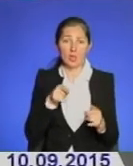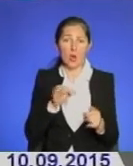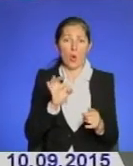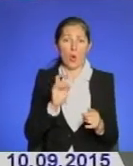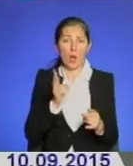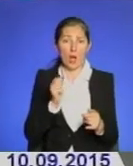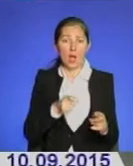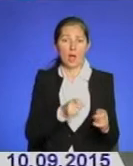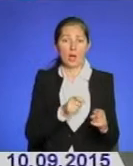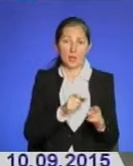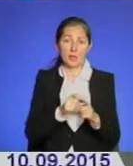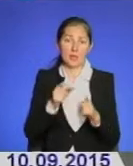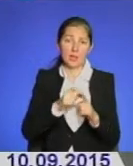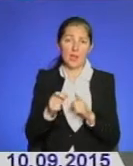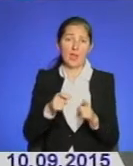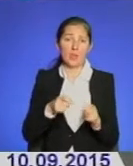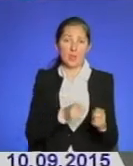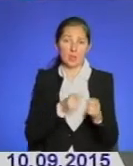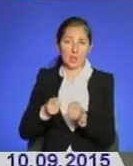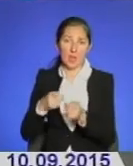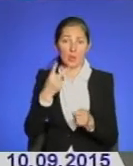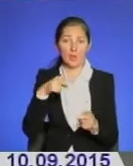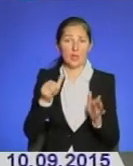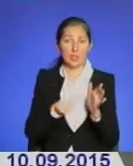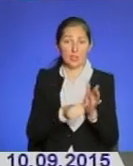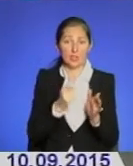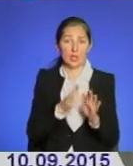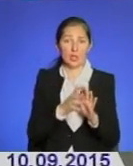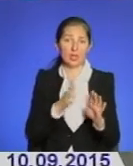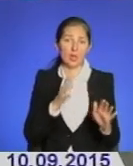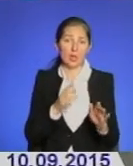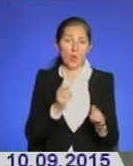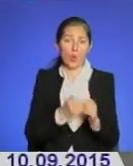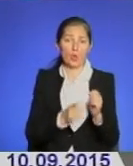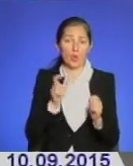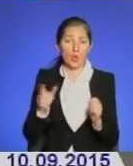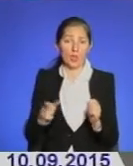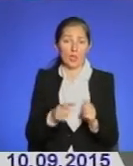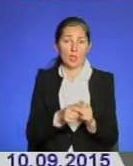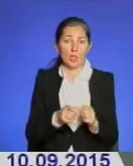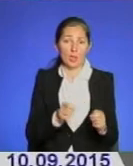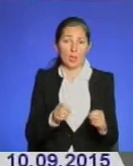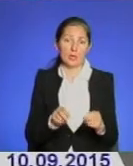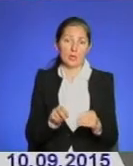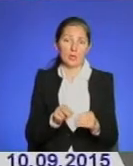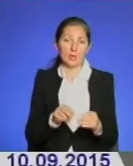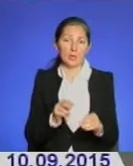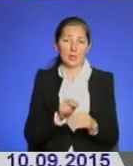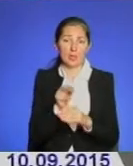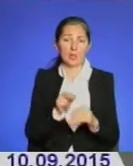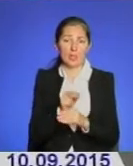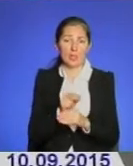по 26, по одній черзі кожна людина. Це вже, понятне діло, що